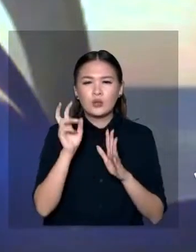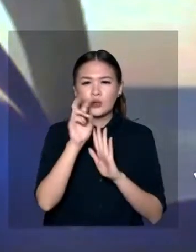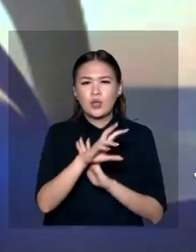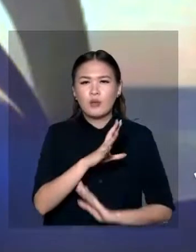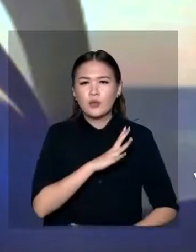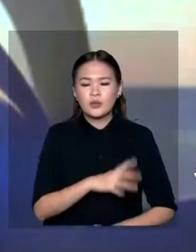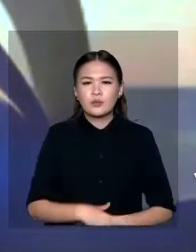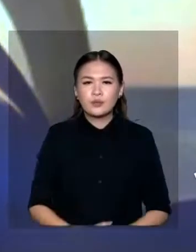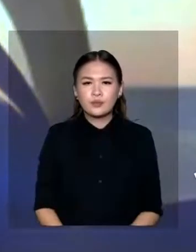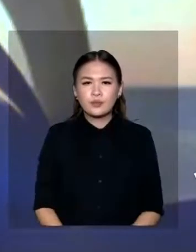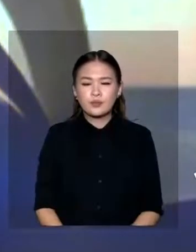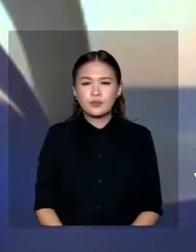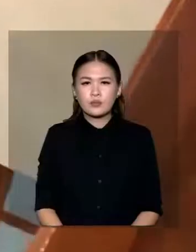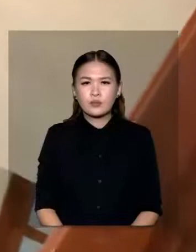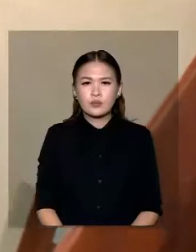арнайы барып қайтты.